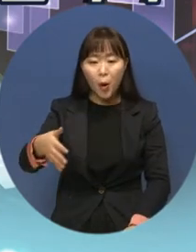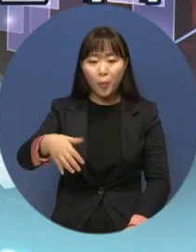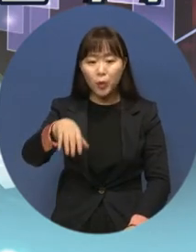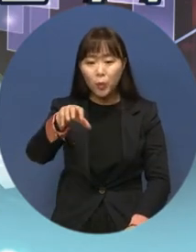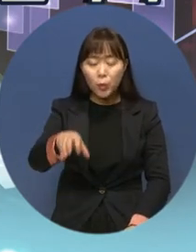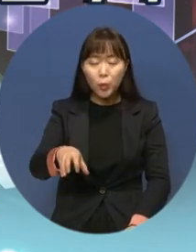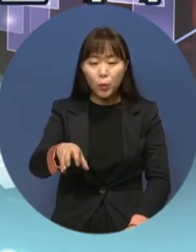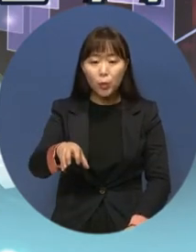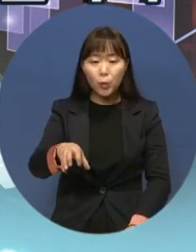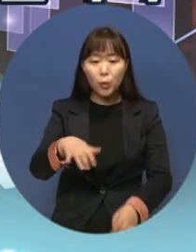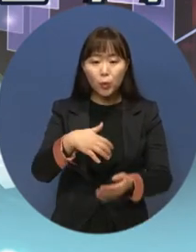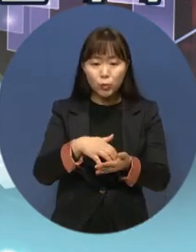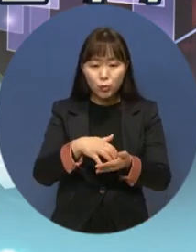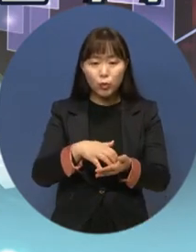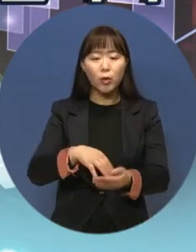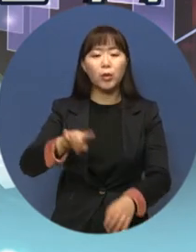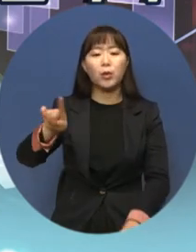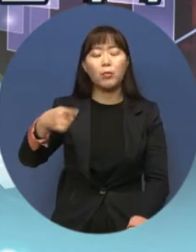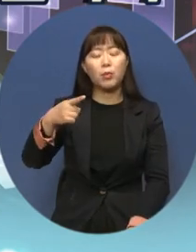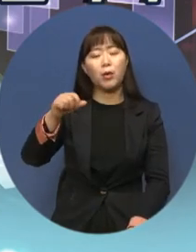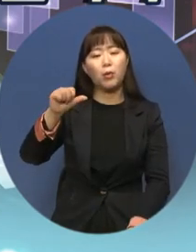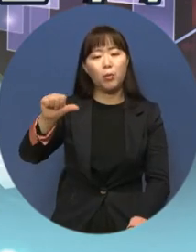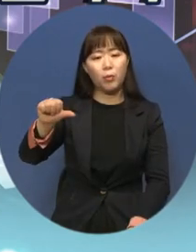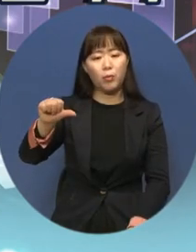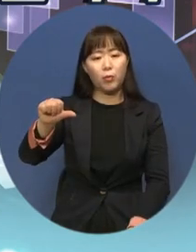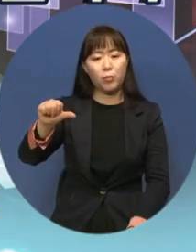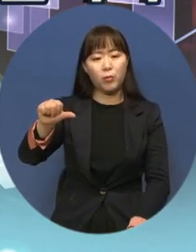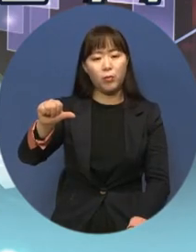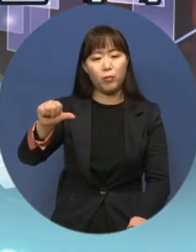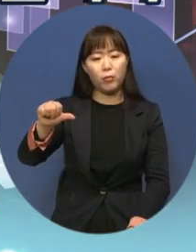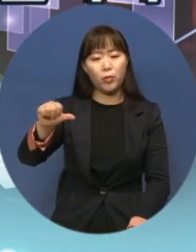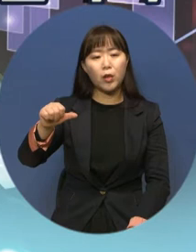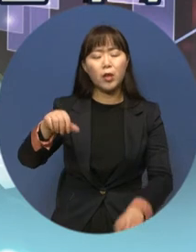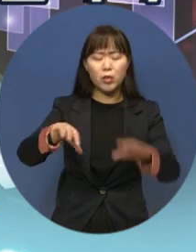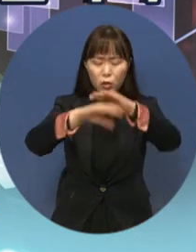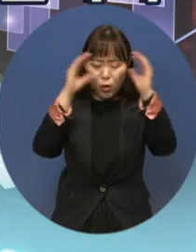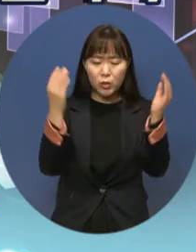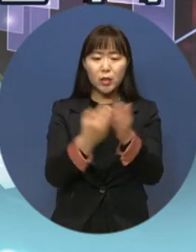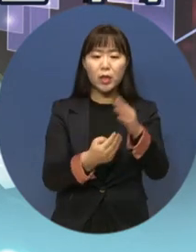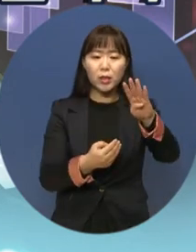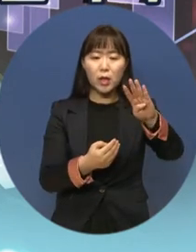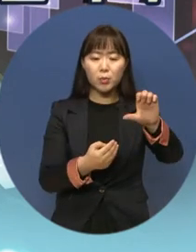있지 않은 시군구는 105개로 전체의